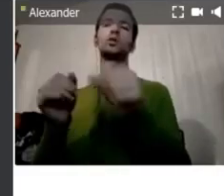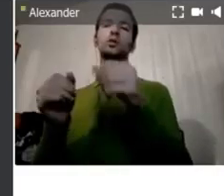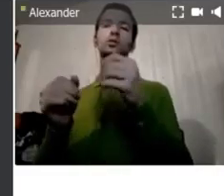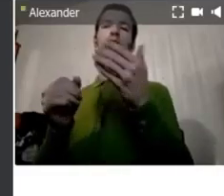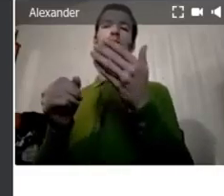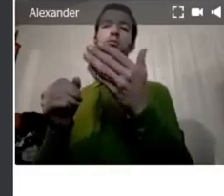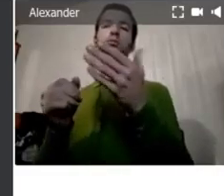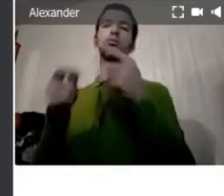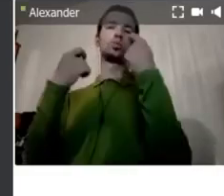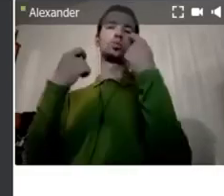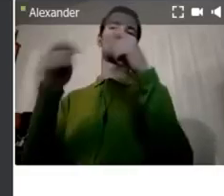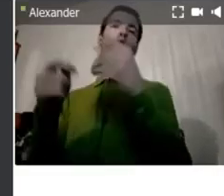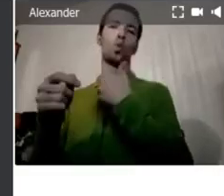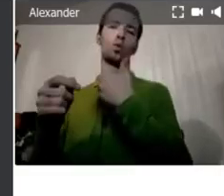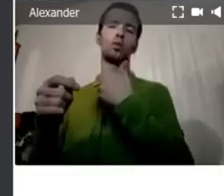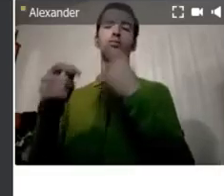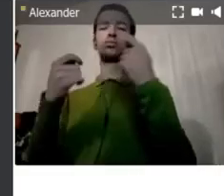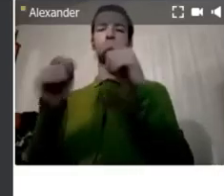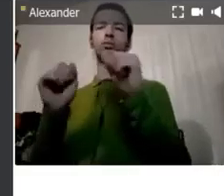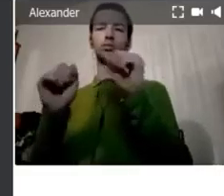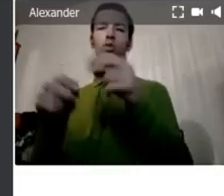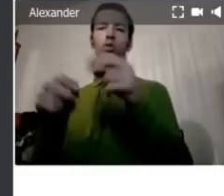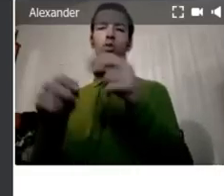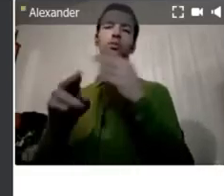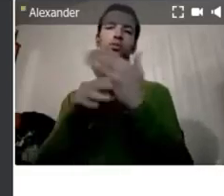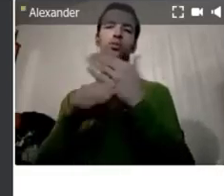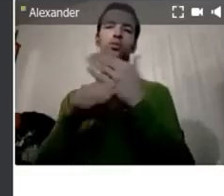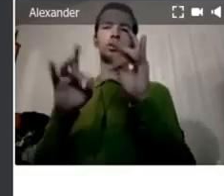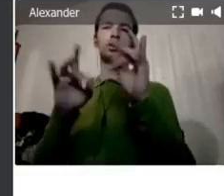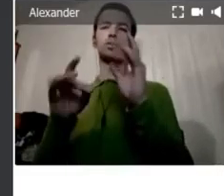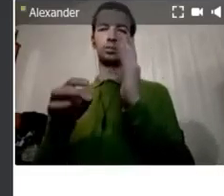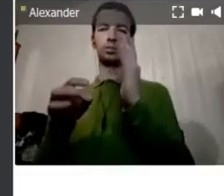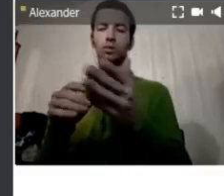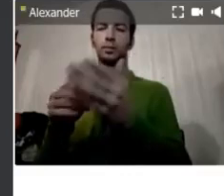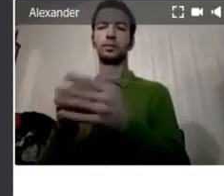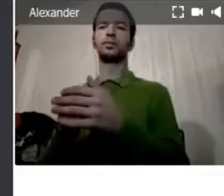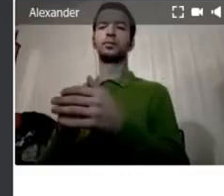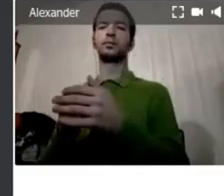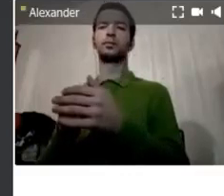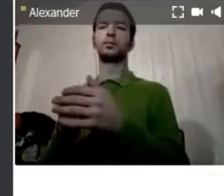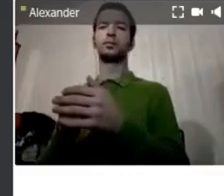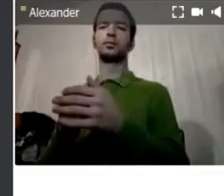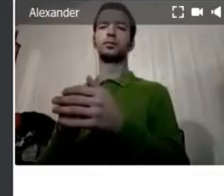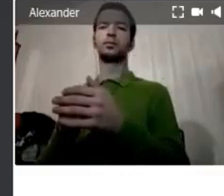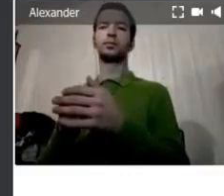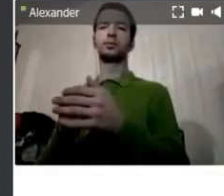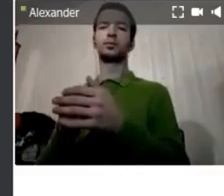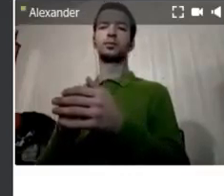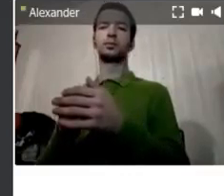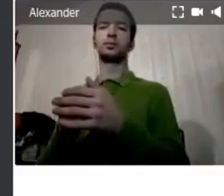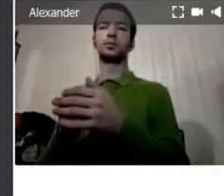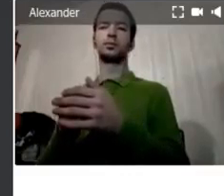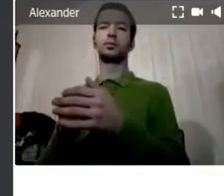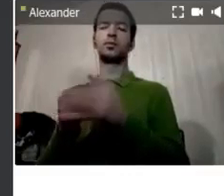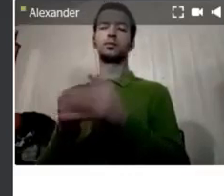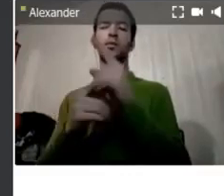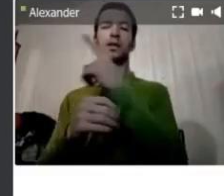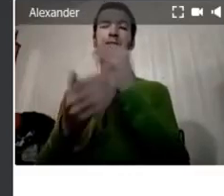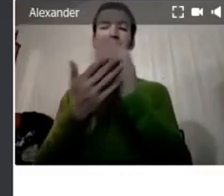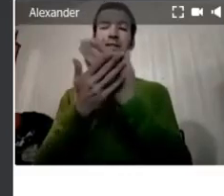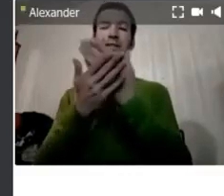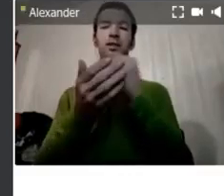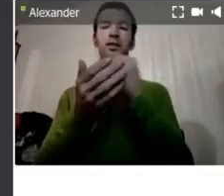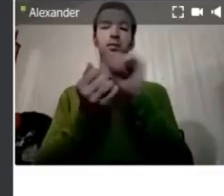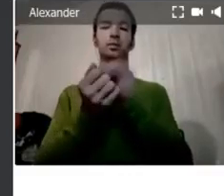была, скажем так, привязана отдельная партнерская программа. То есть у нас есть покупка-продажа золота, у нее есть своя